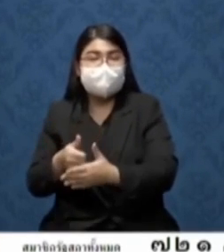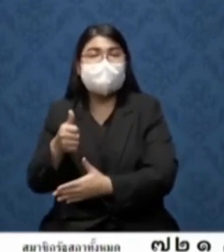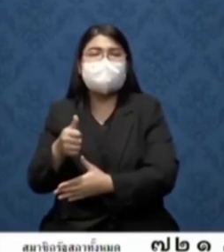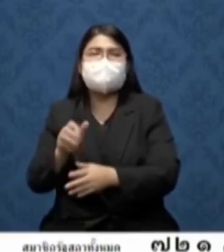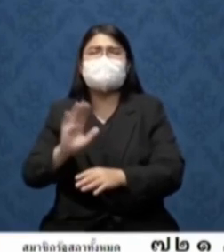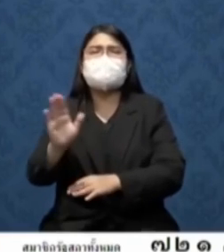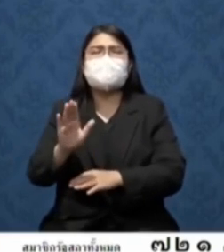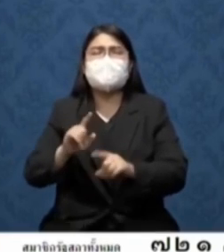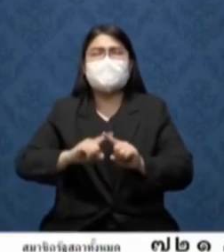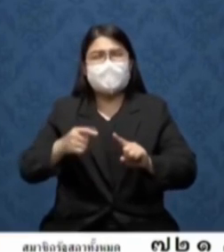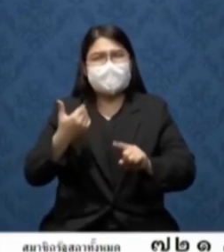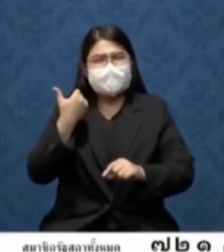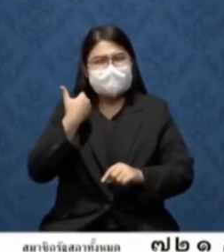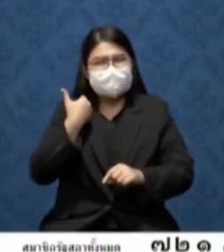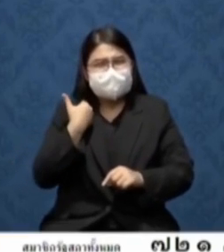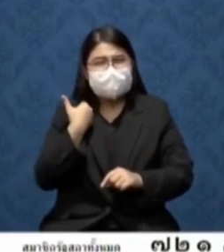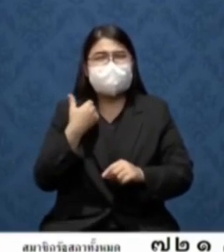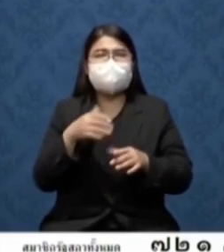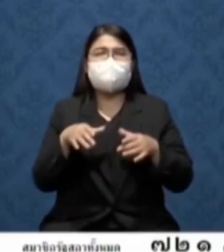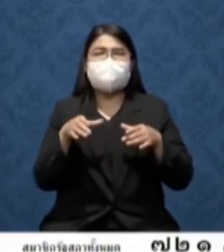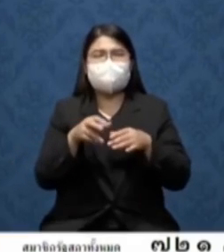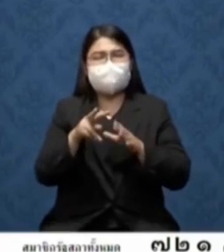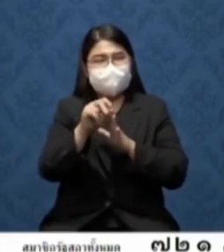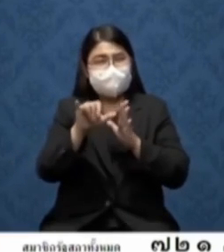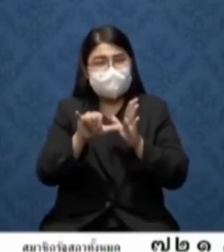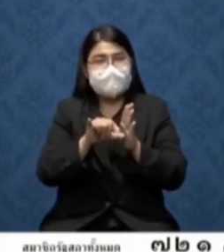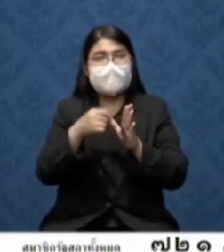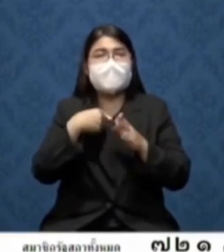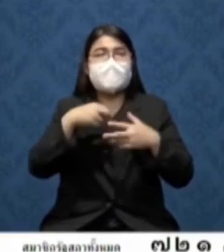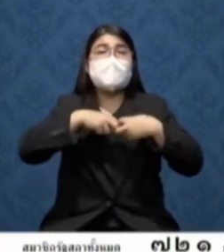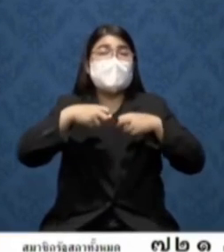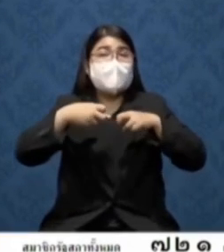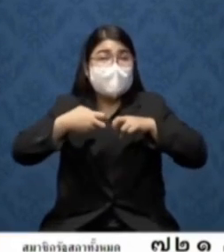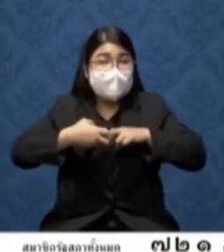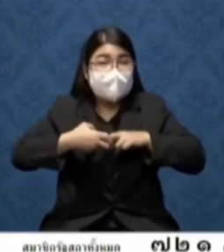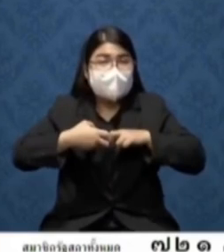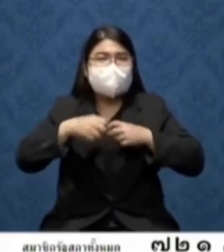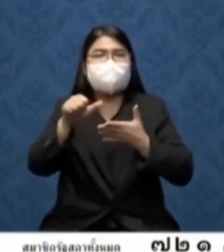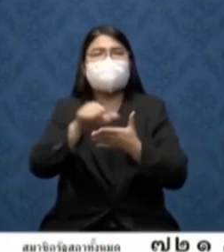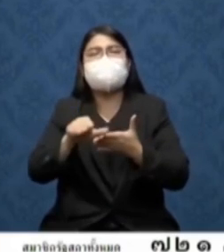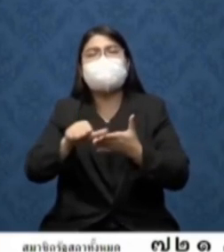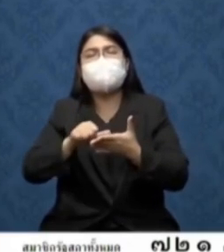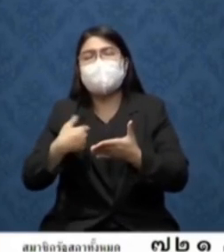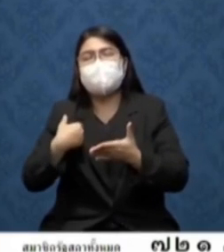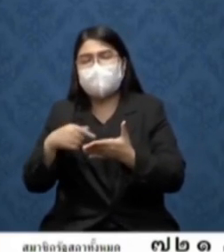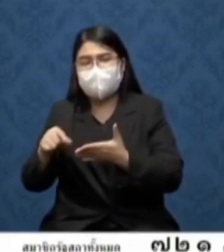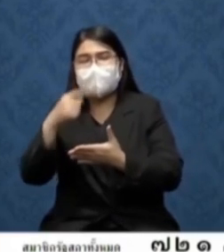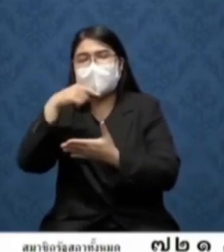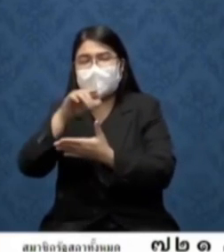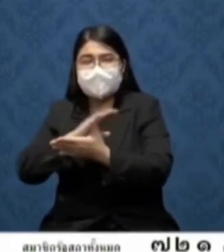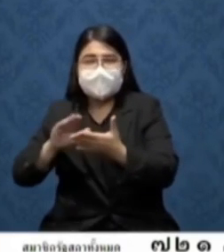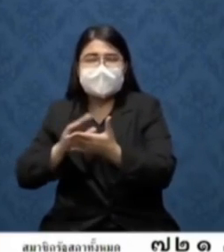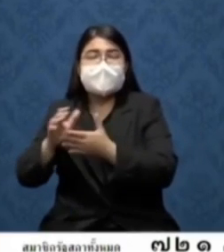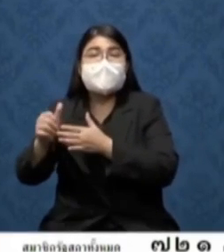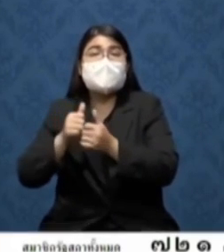หนึ่งที่จะแก้ปัญหาความเหลื่อมล้ำแก้ปัญหาขีดความสามารถในการแข่งขันของประเทศไทยได้และ